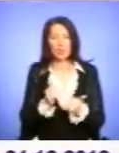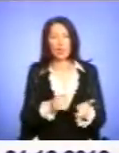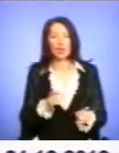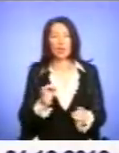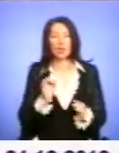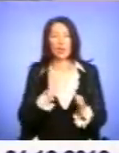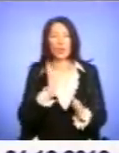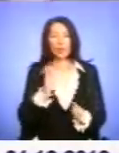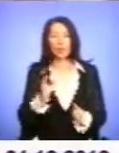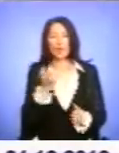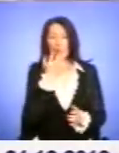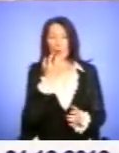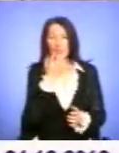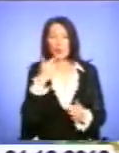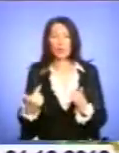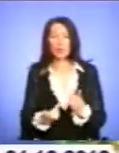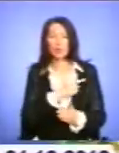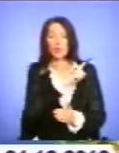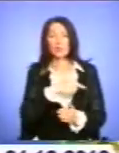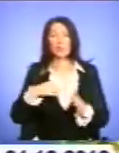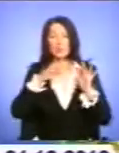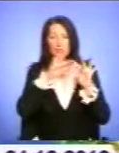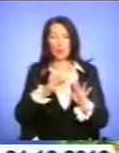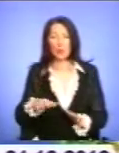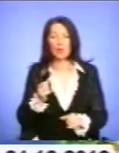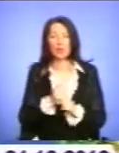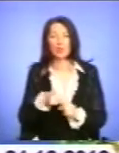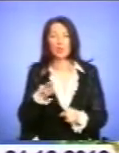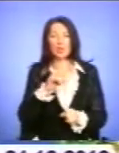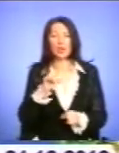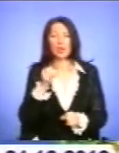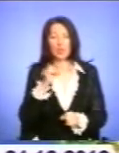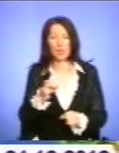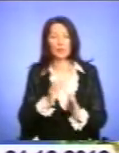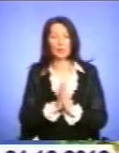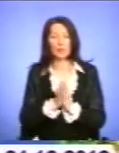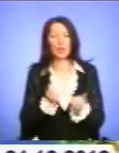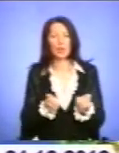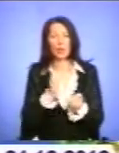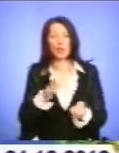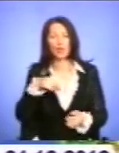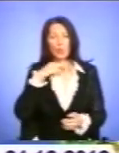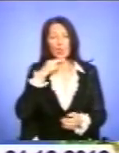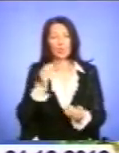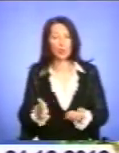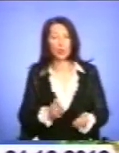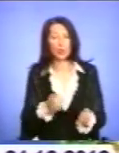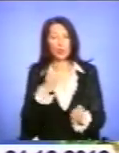та знову сильні снігопади. Працівники ДАІ закликають водіїв бути обережними на дорозі, якщо доведеться виїжджати.